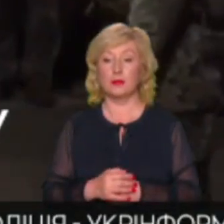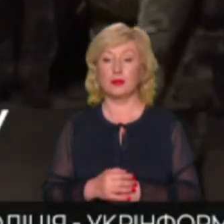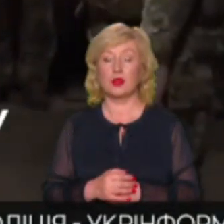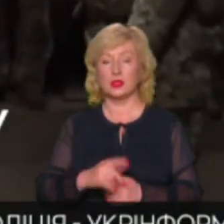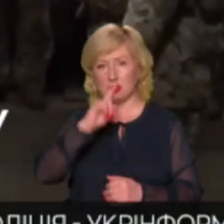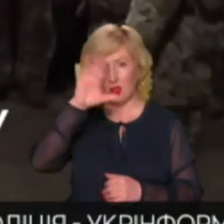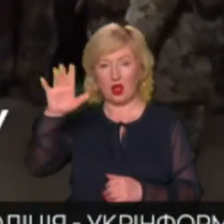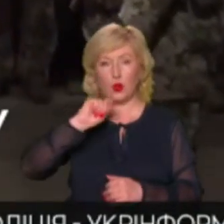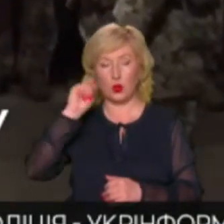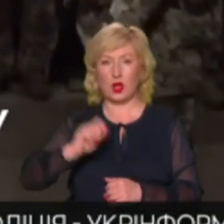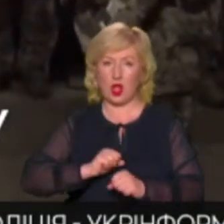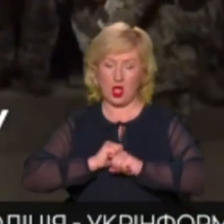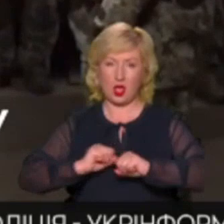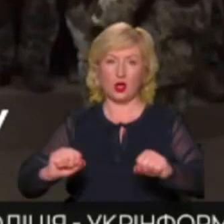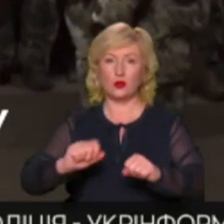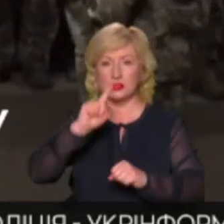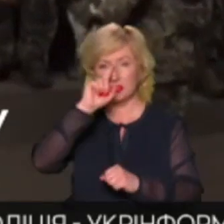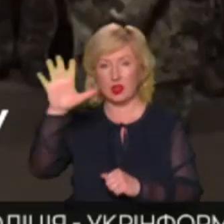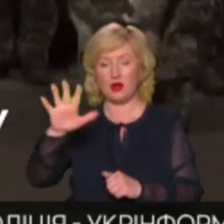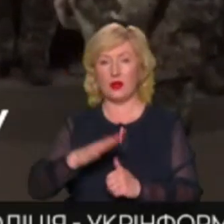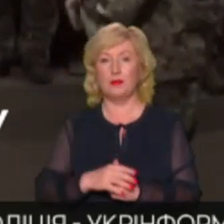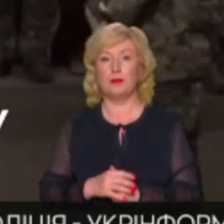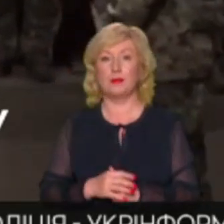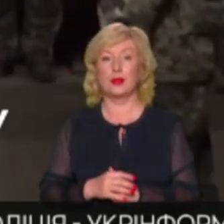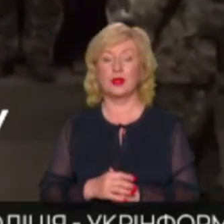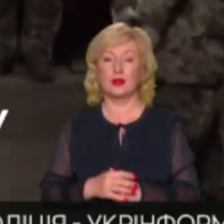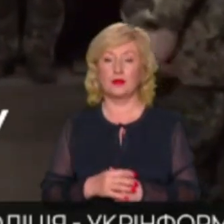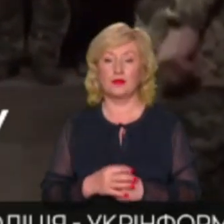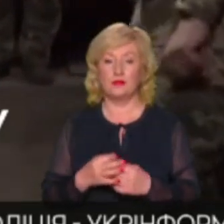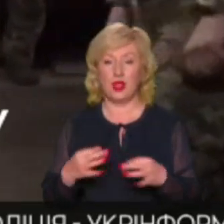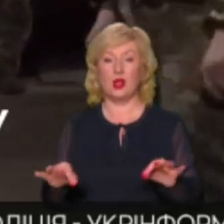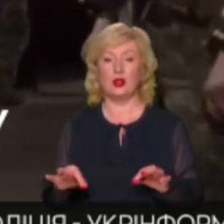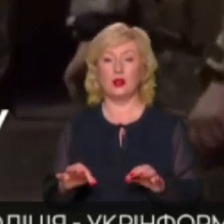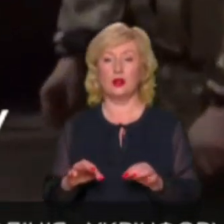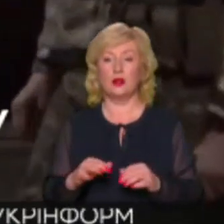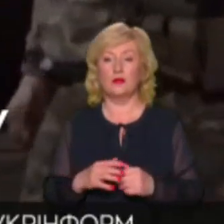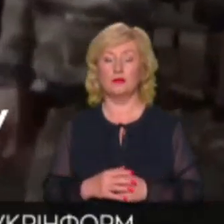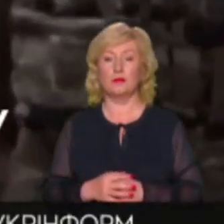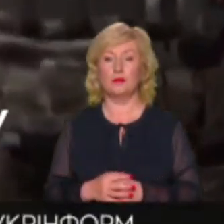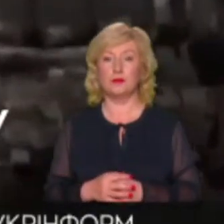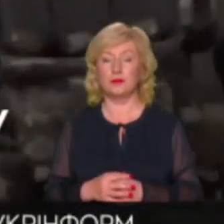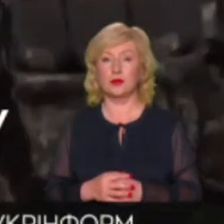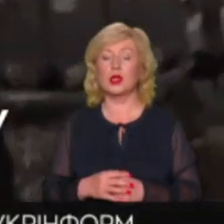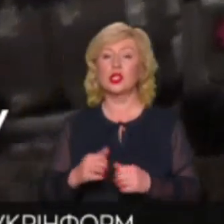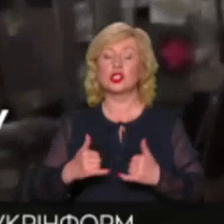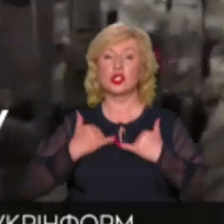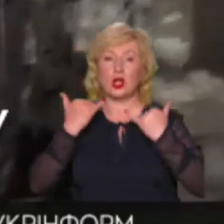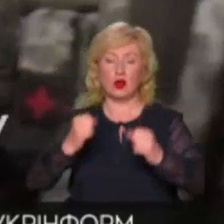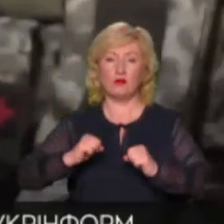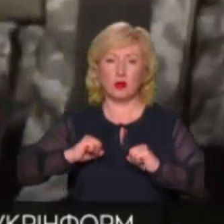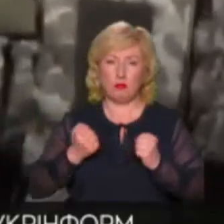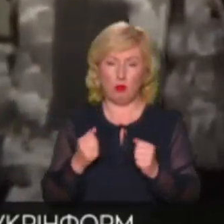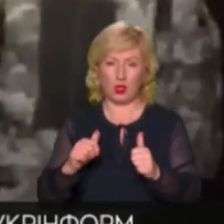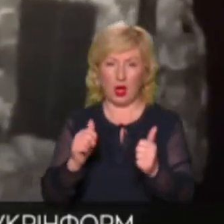Слава Україні! Героям слава! Вільна! Вільна! Шановні побратими,